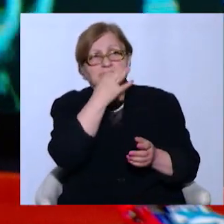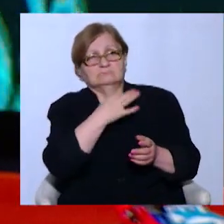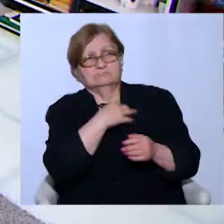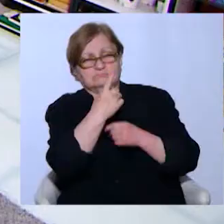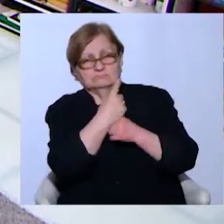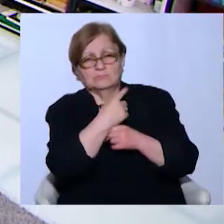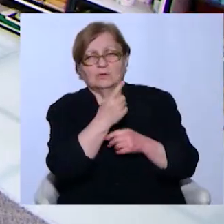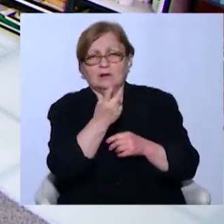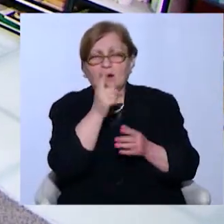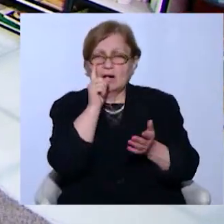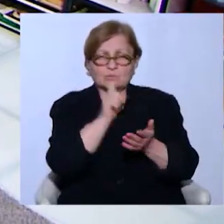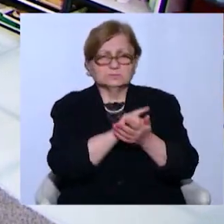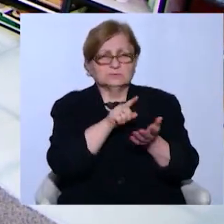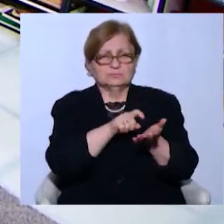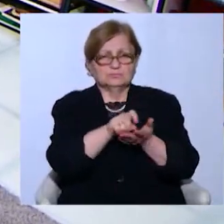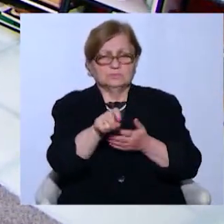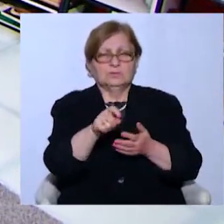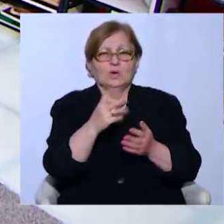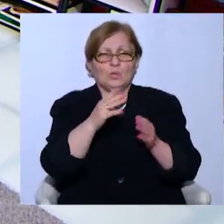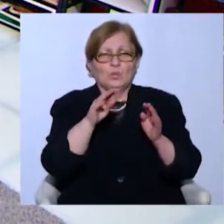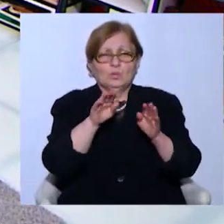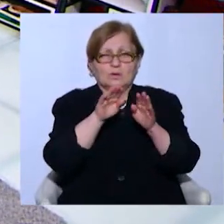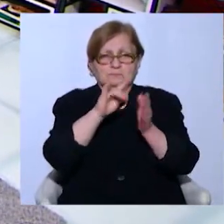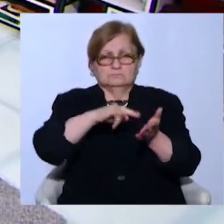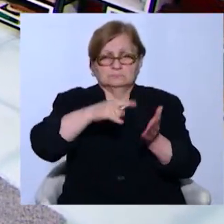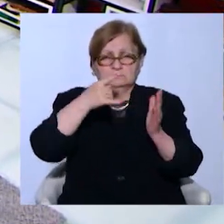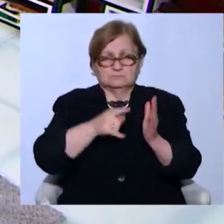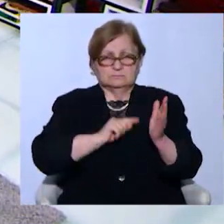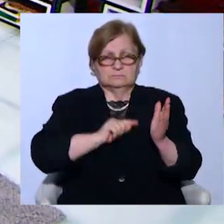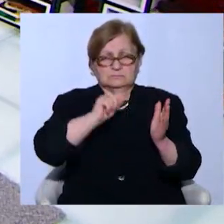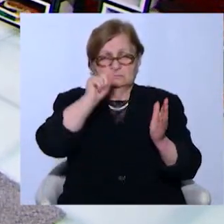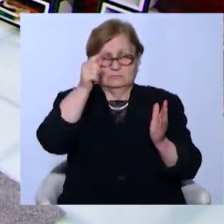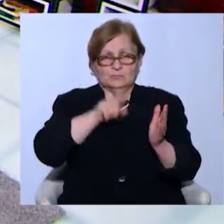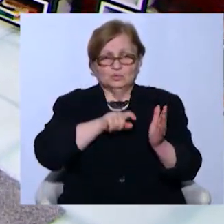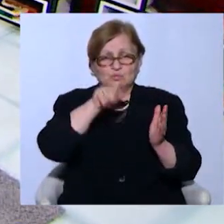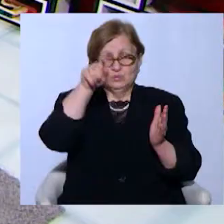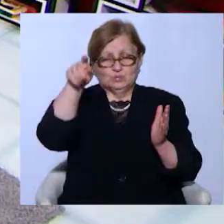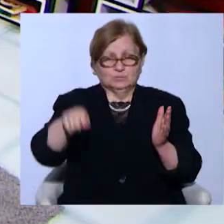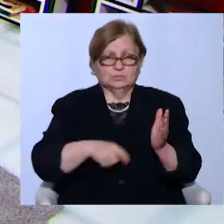რომ ჭიანჭველა უნდა გადაადგილდეს კუბის ზედაპირზე, იძულებულია მოკლედ რო ასე მოიქცეს.